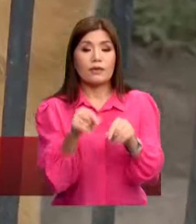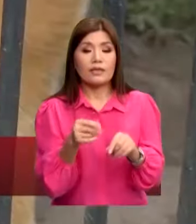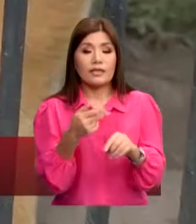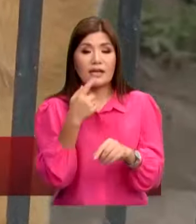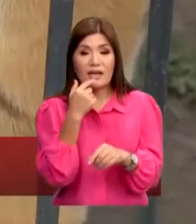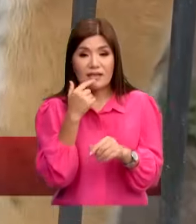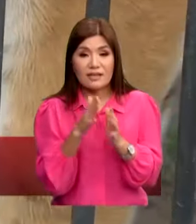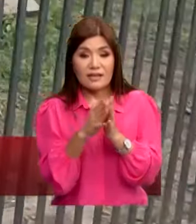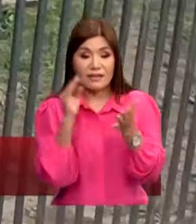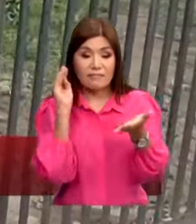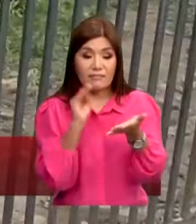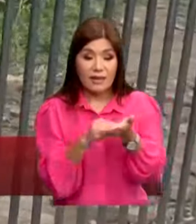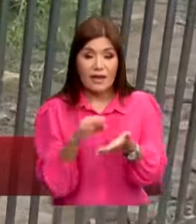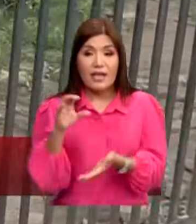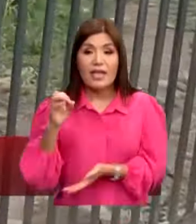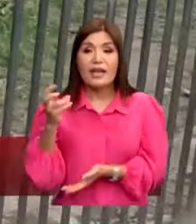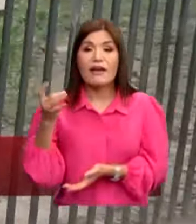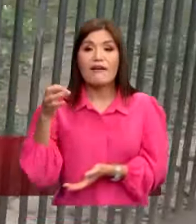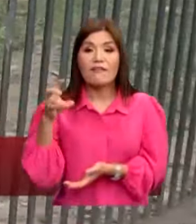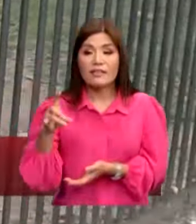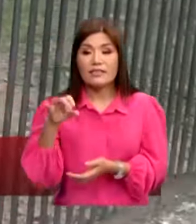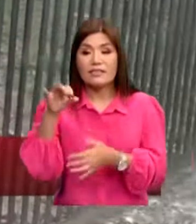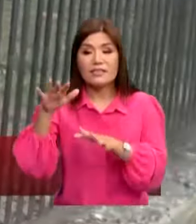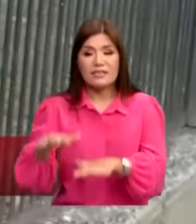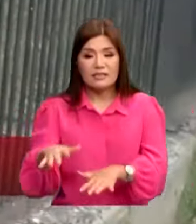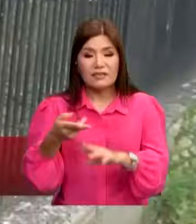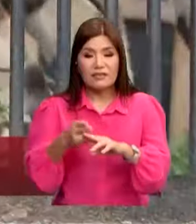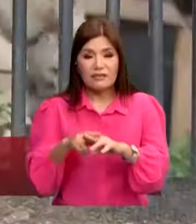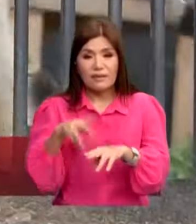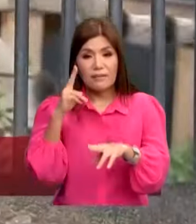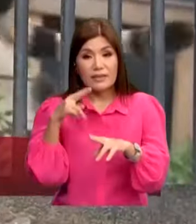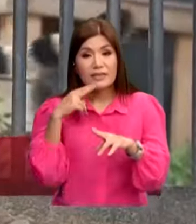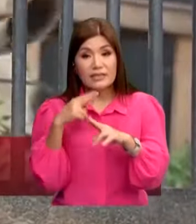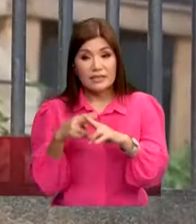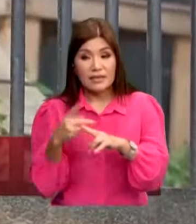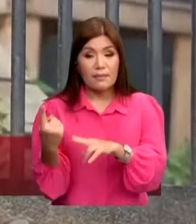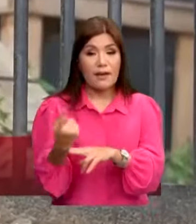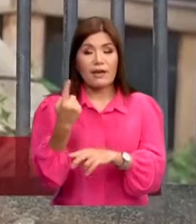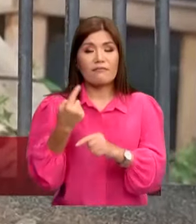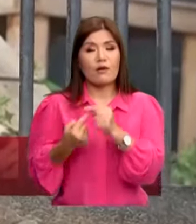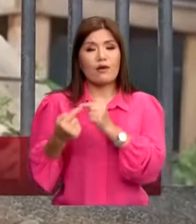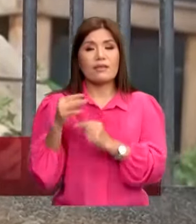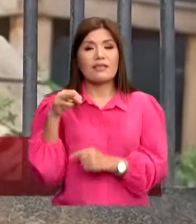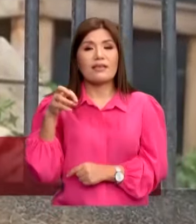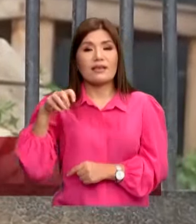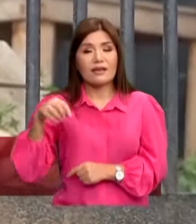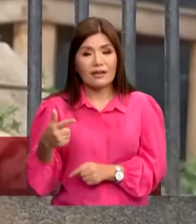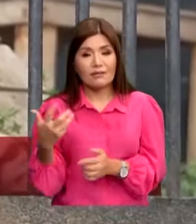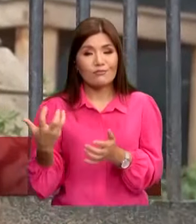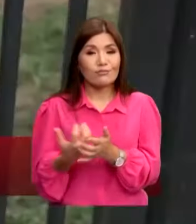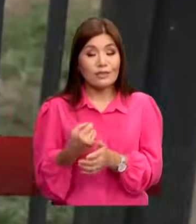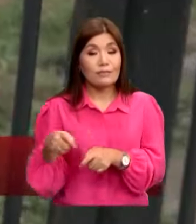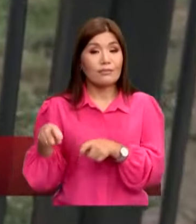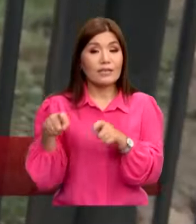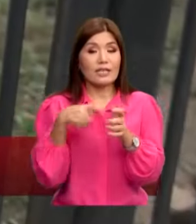Краснокнижных животных уже ждут в ереванском зоопарке. Годовалые брат и сестра. Это первое потомство от амурских тигров, которое удалось вывести